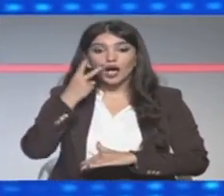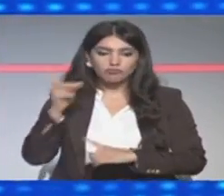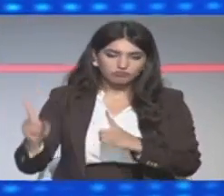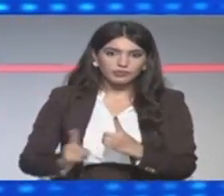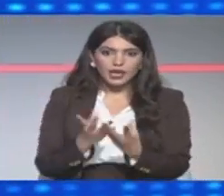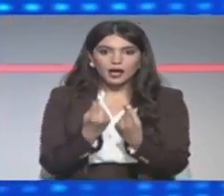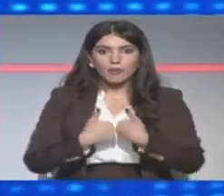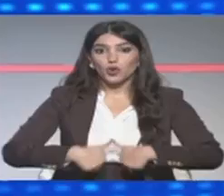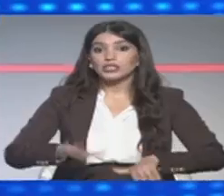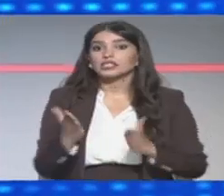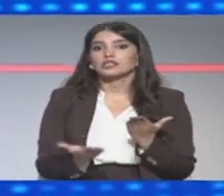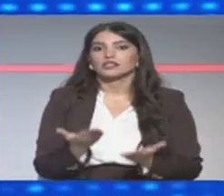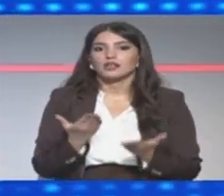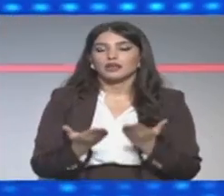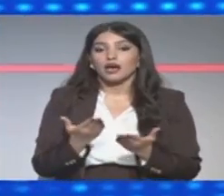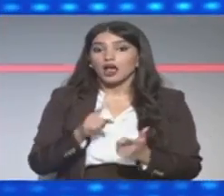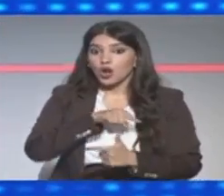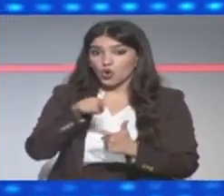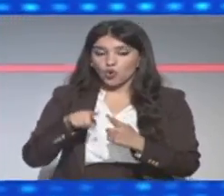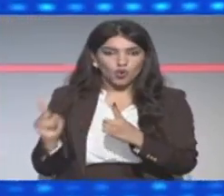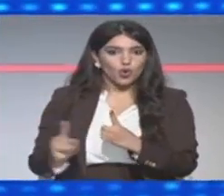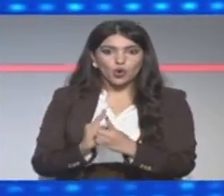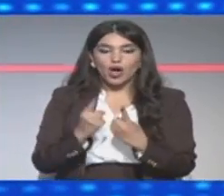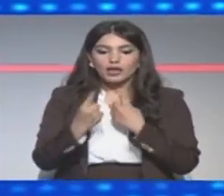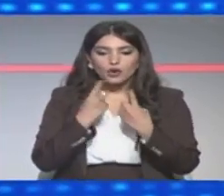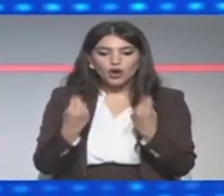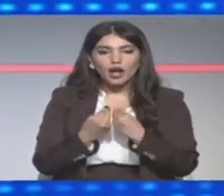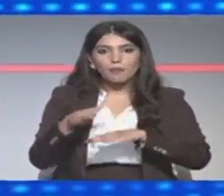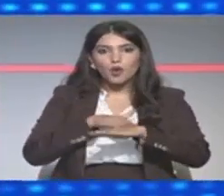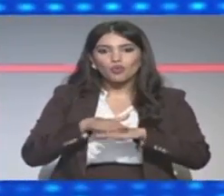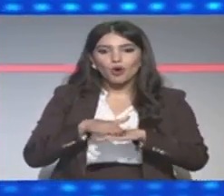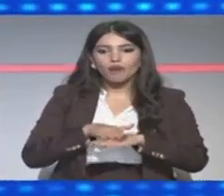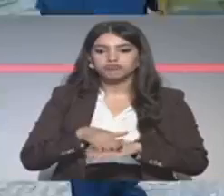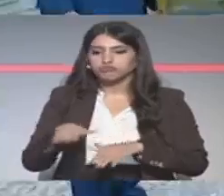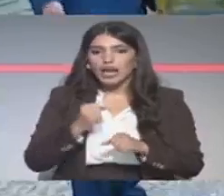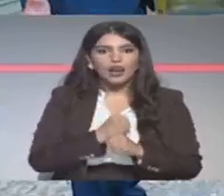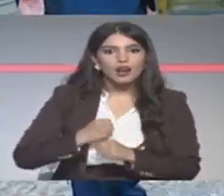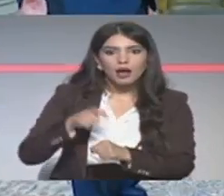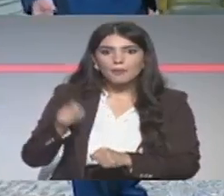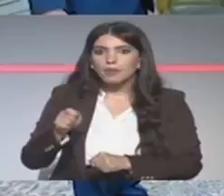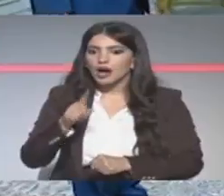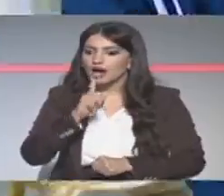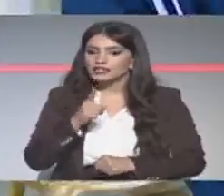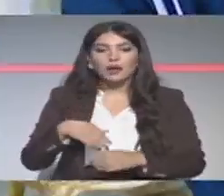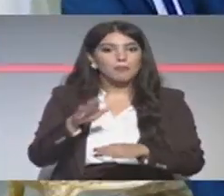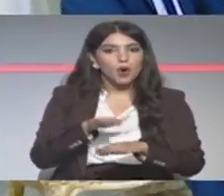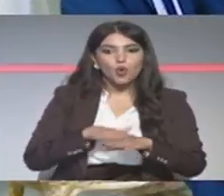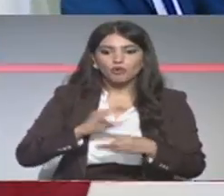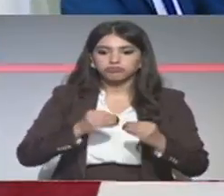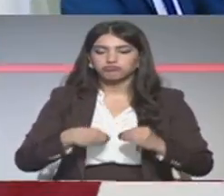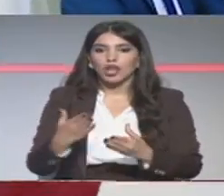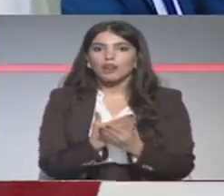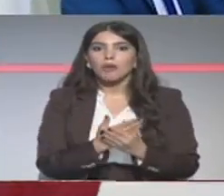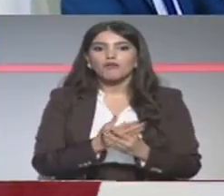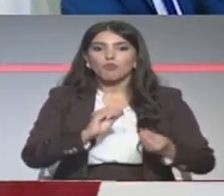جمعه بوزير العدل محمد أبو ستة، تم خلاله تناول سير المرفق القضائي وخاصة وضعية بعض القضايا التي بقيت